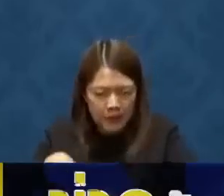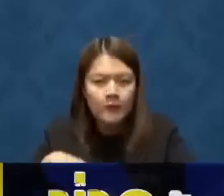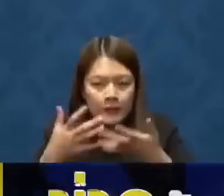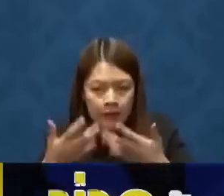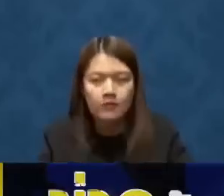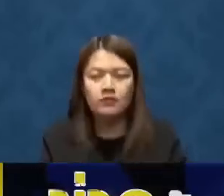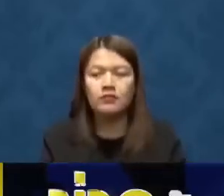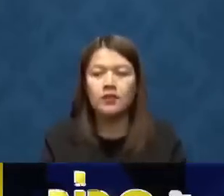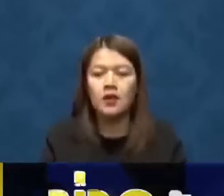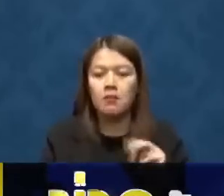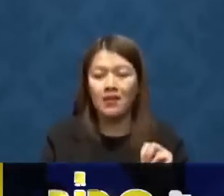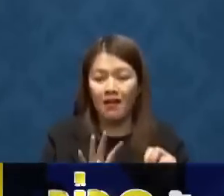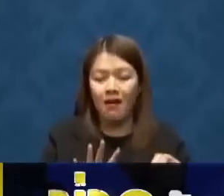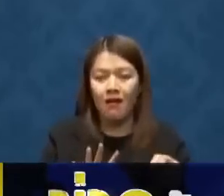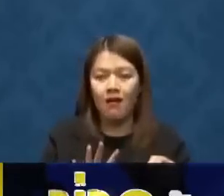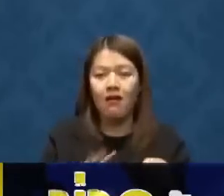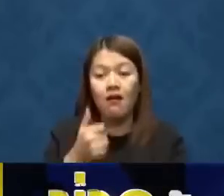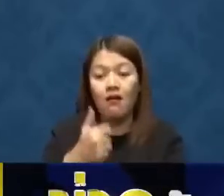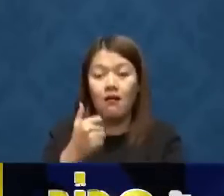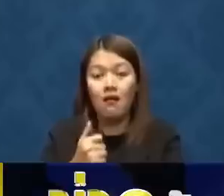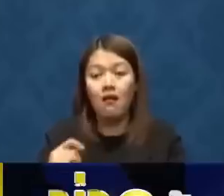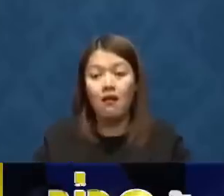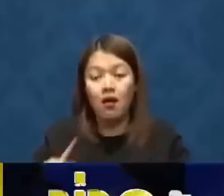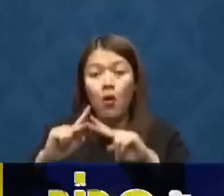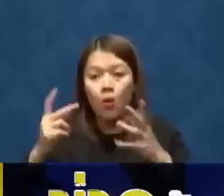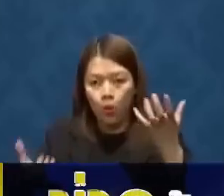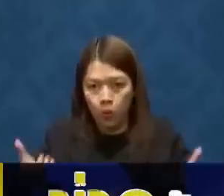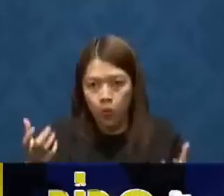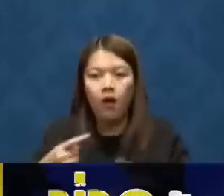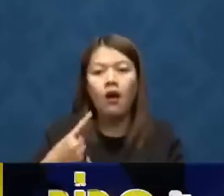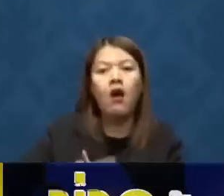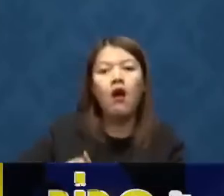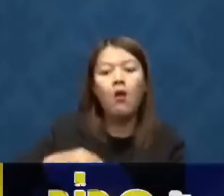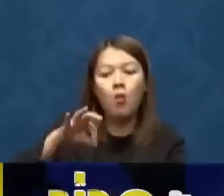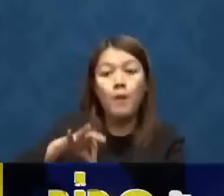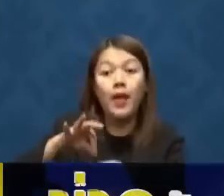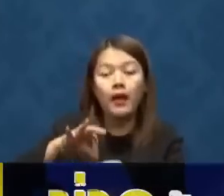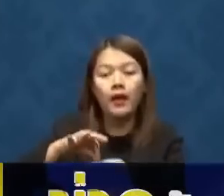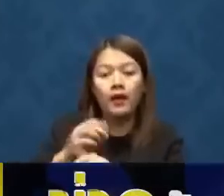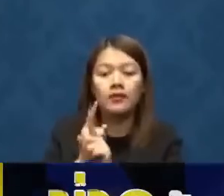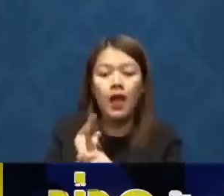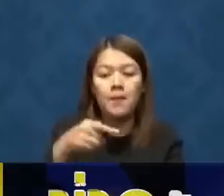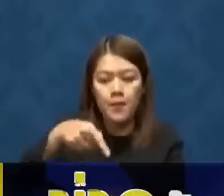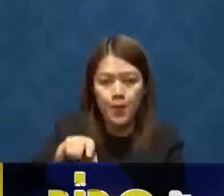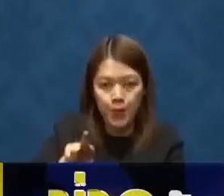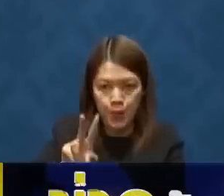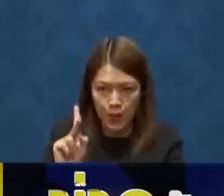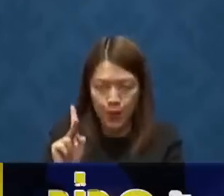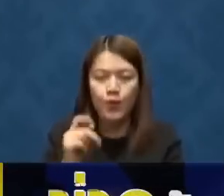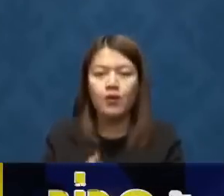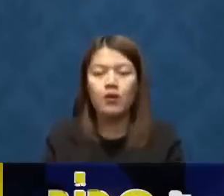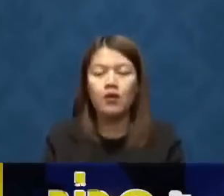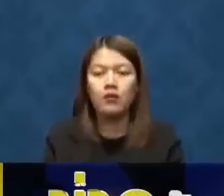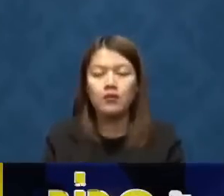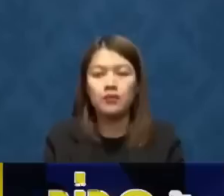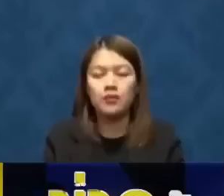จัดซื้ออุปกรณ์บันทึกภาพเท่านั้นสำหรับฐานความผิดยังคงมีผลบังคับใช้อย่างเต็มที่เพราะหากบังคับใช้ในขณะที่หน่วยง